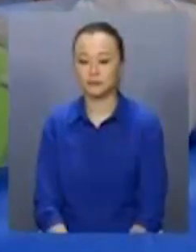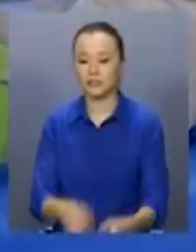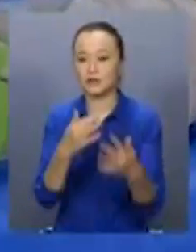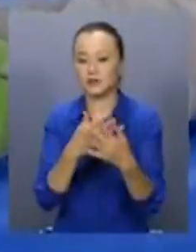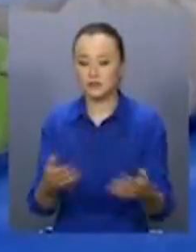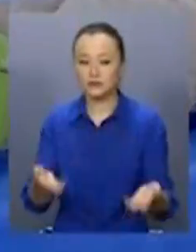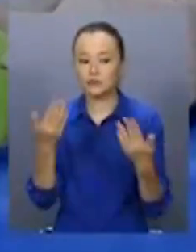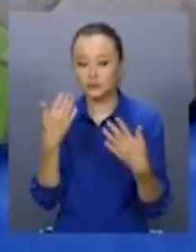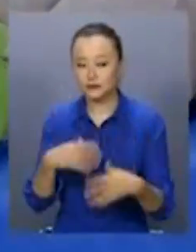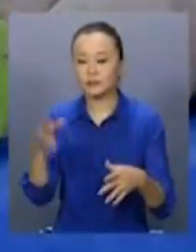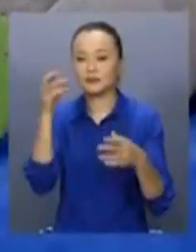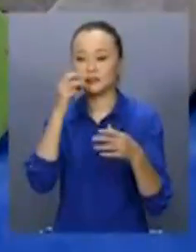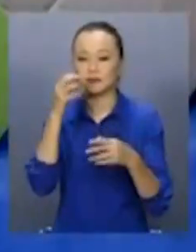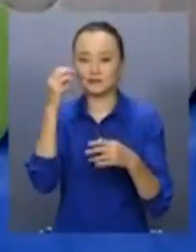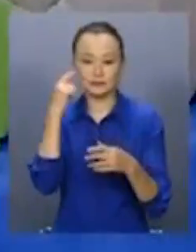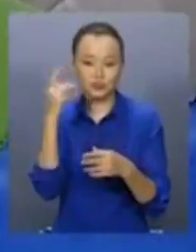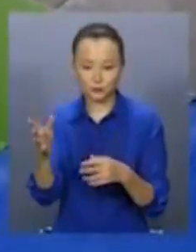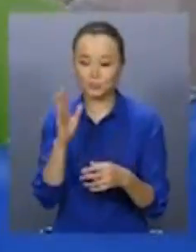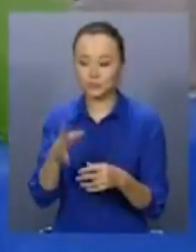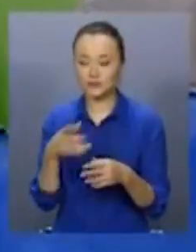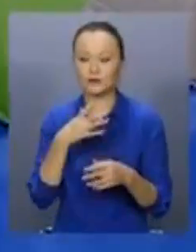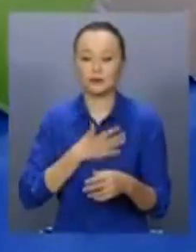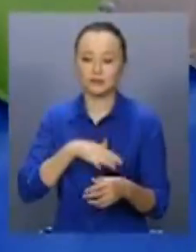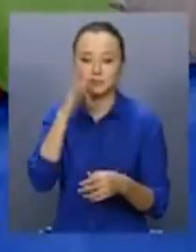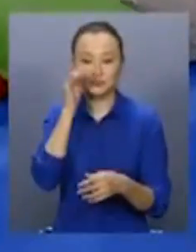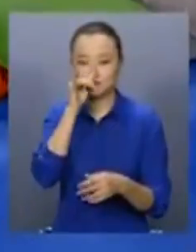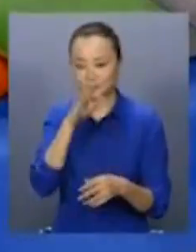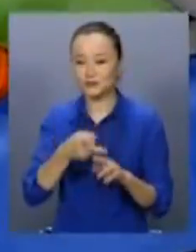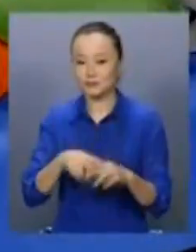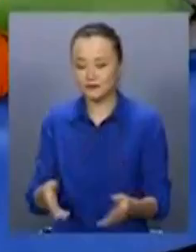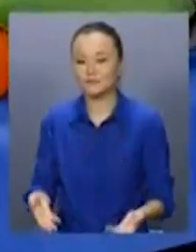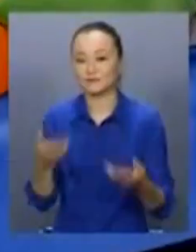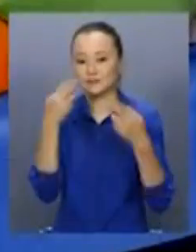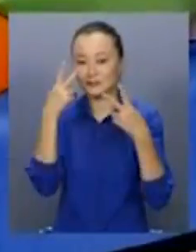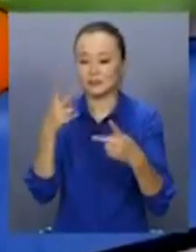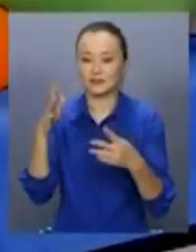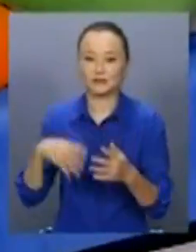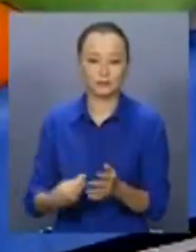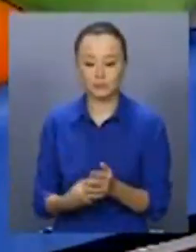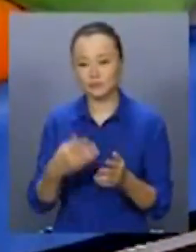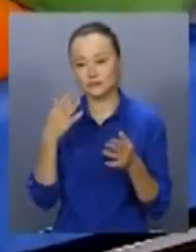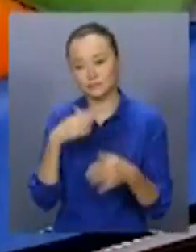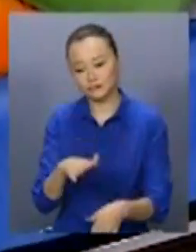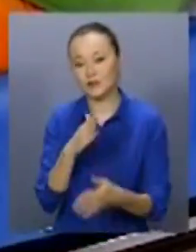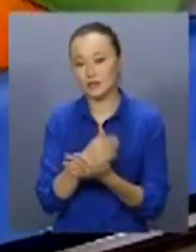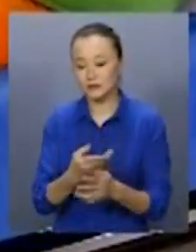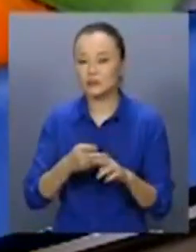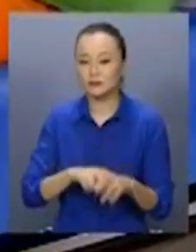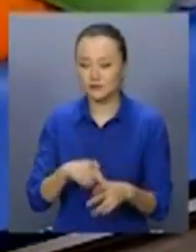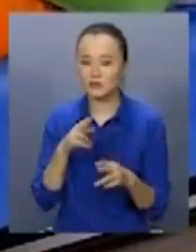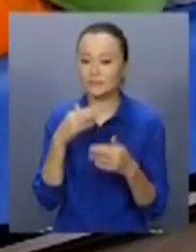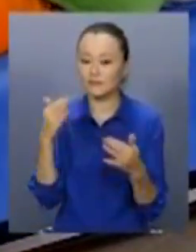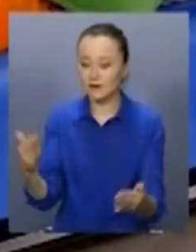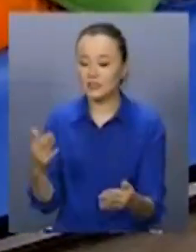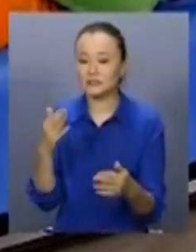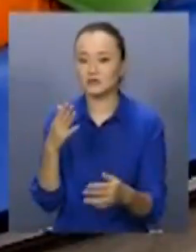Тұр-тұрдан хабар келсе, ұйқыдан маза кетер. Таң атты, сондықтан кәнеке оянайық. Әлі де ұйқыңызды қимай жатсыз ба? Ендеше сіз үшін сергітер